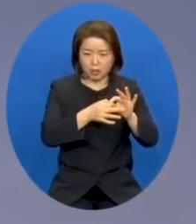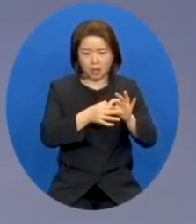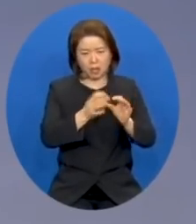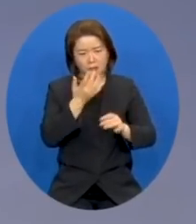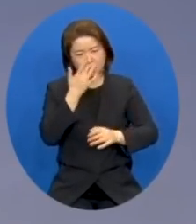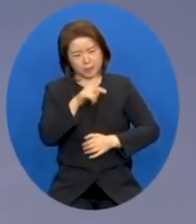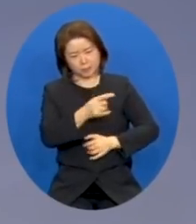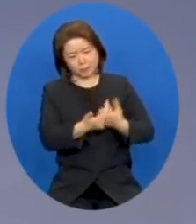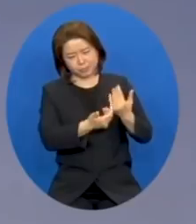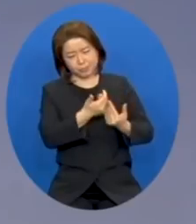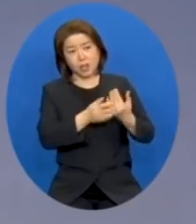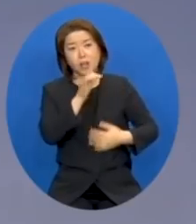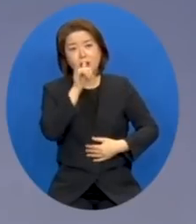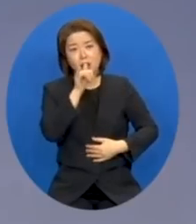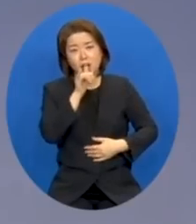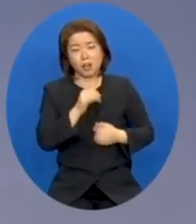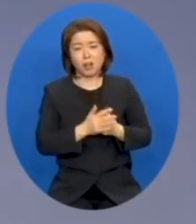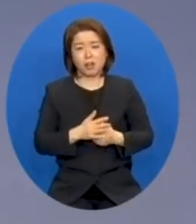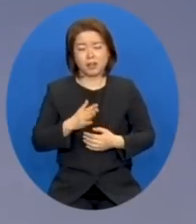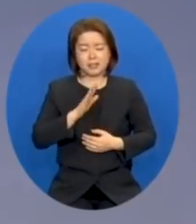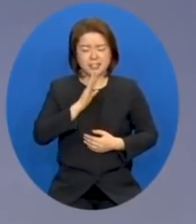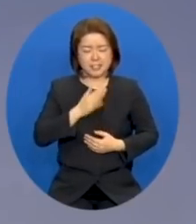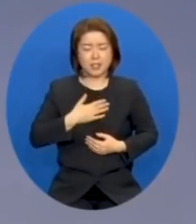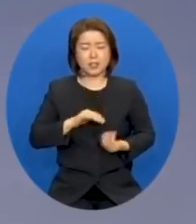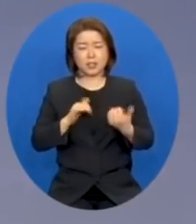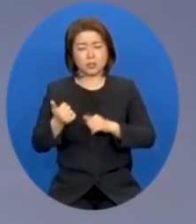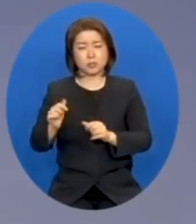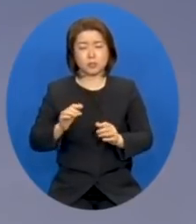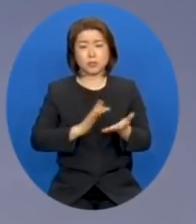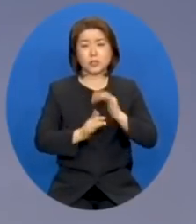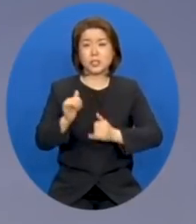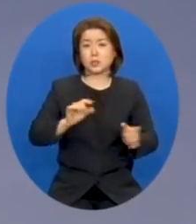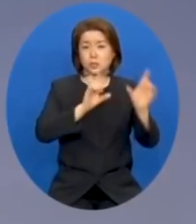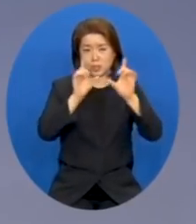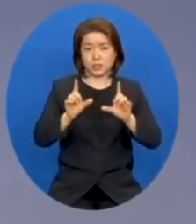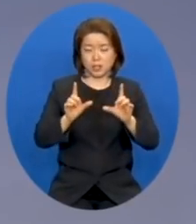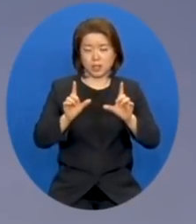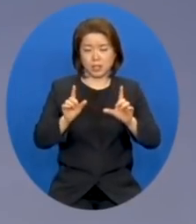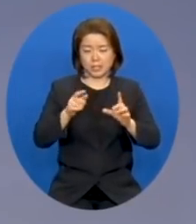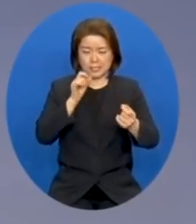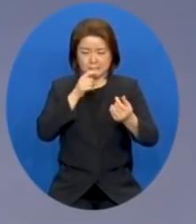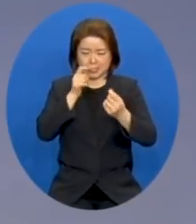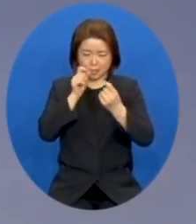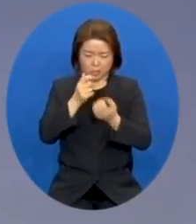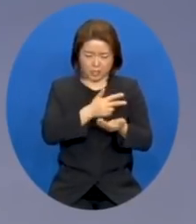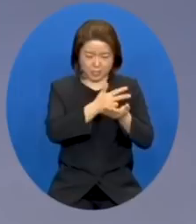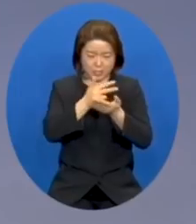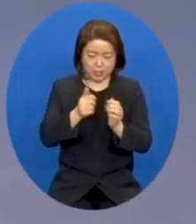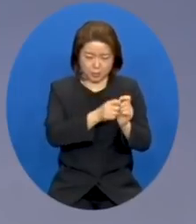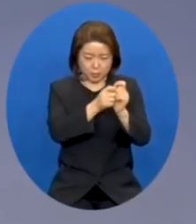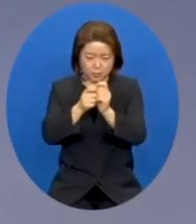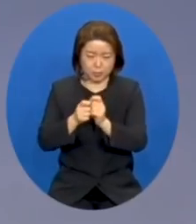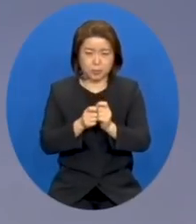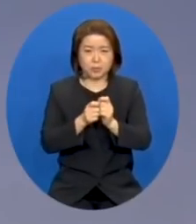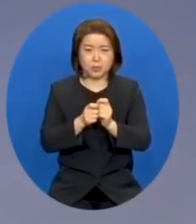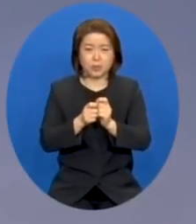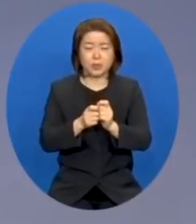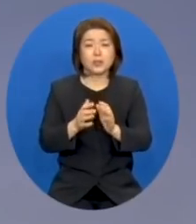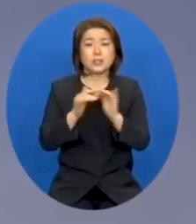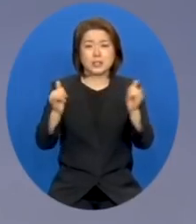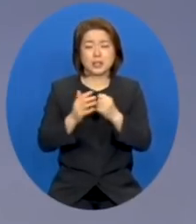겁니다 진짜 나 죽고 예수로 살고 주님과 친밀한 이동영 않은 그런 사람들은